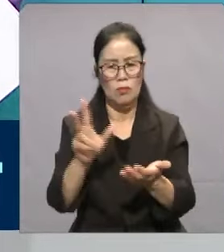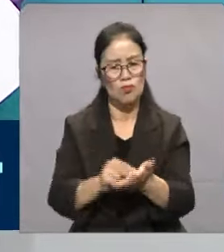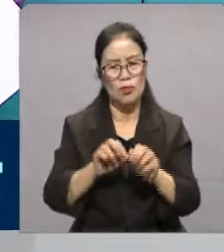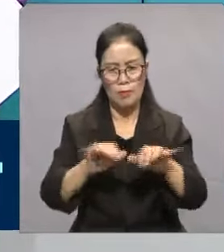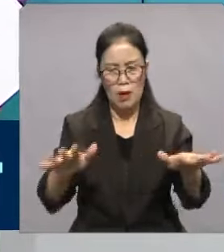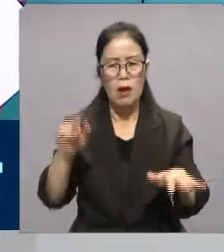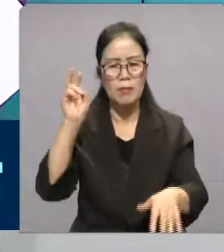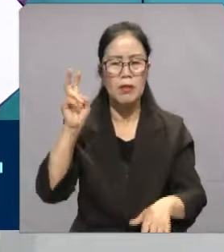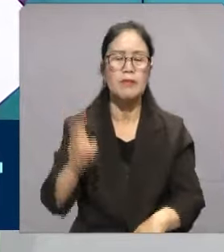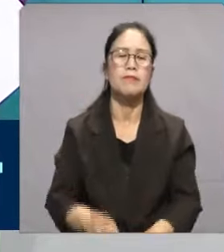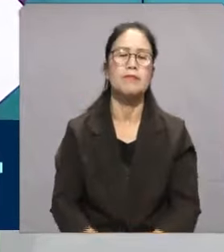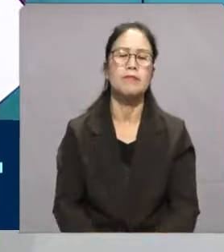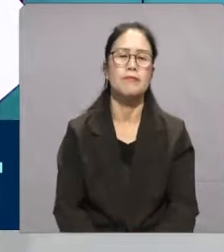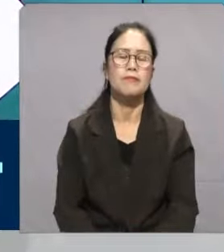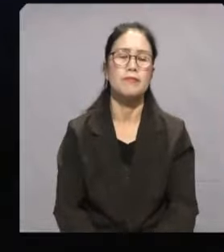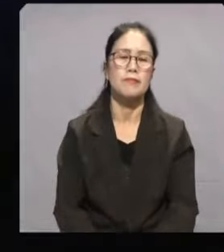예상됩니다. 갈태훈 기자입니다.